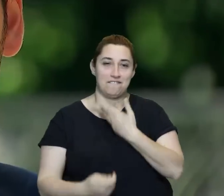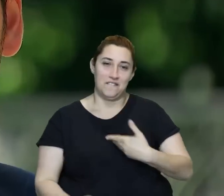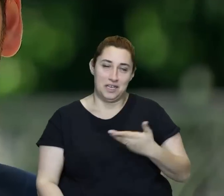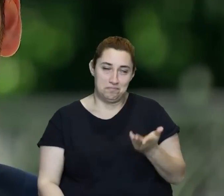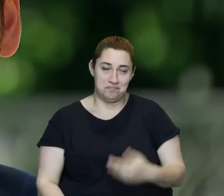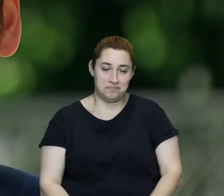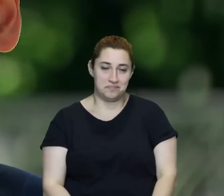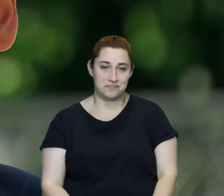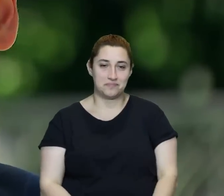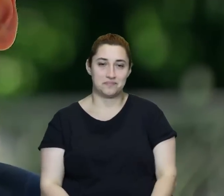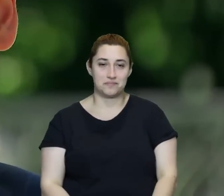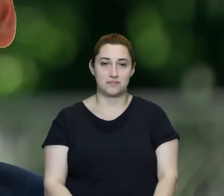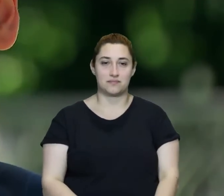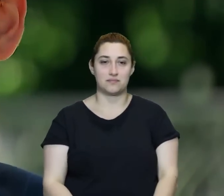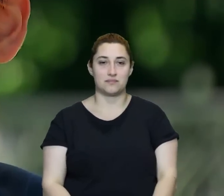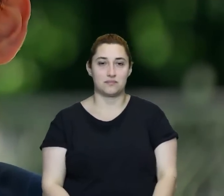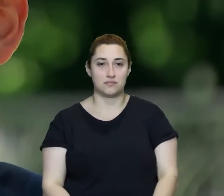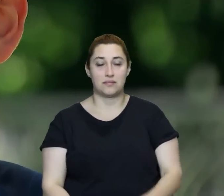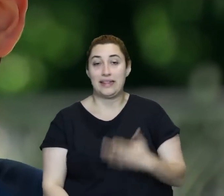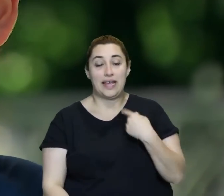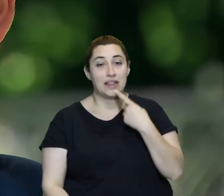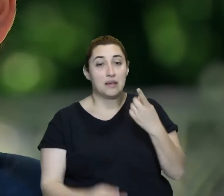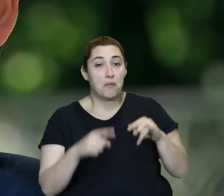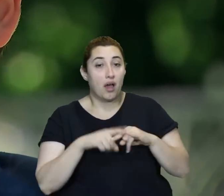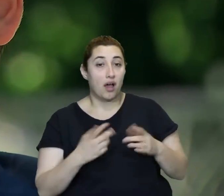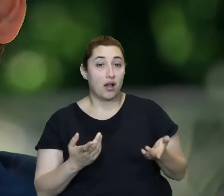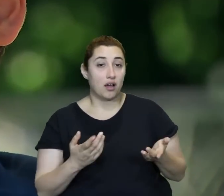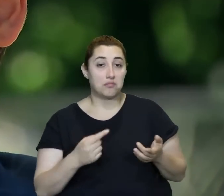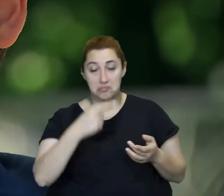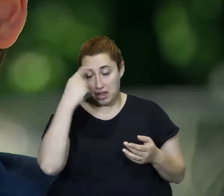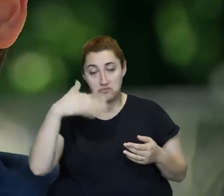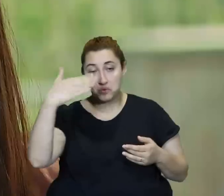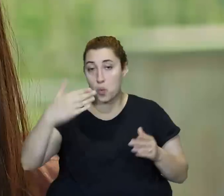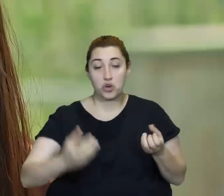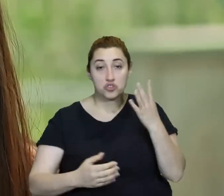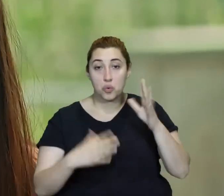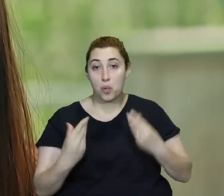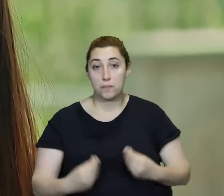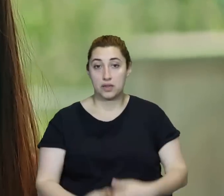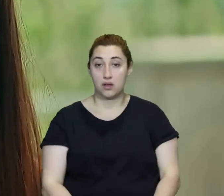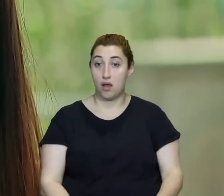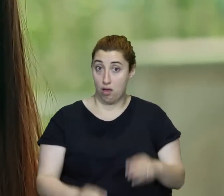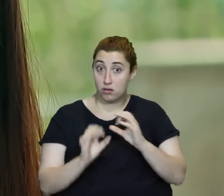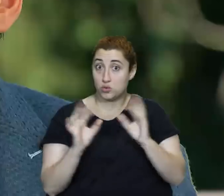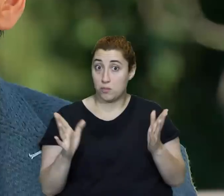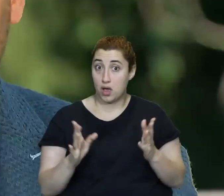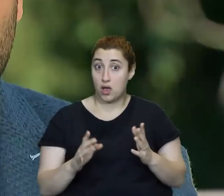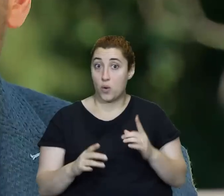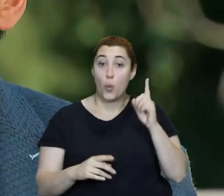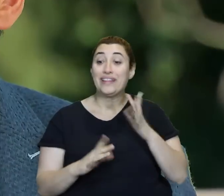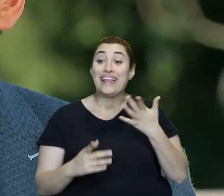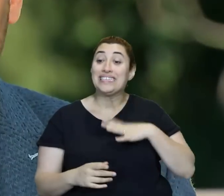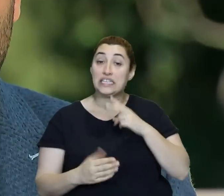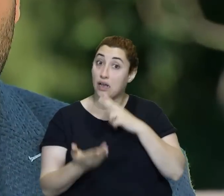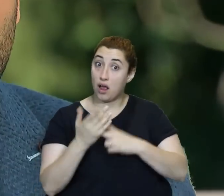için. Yani ne diyelim Hakan? Belki ileride olabilir. Süper. Önce nasıl bir şeyse